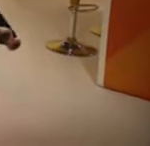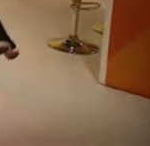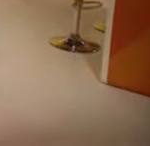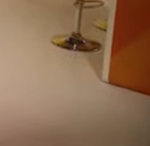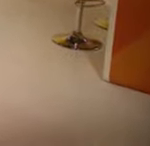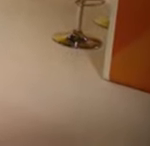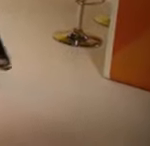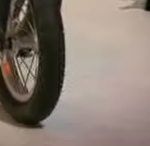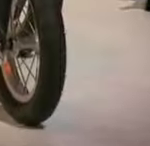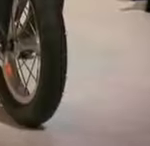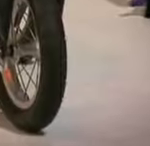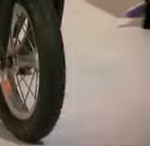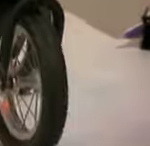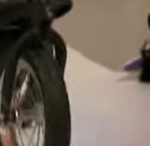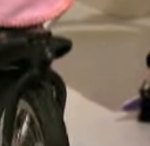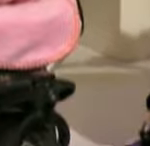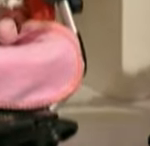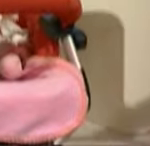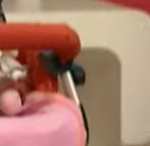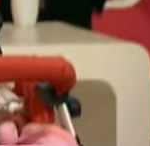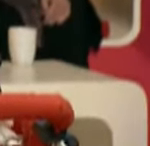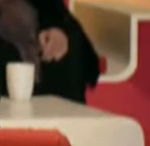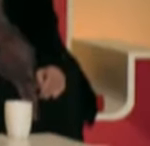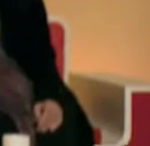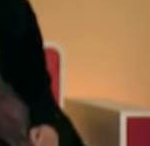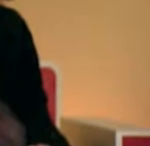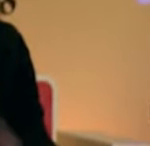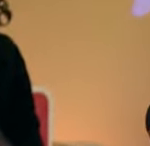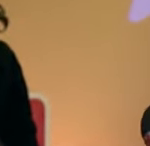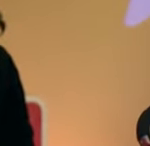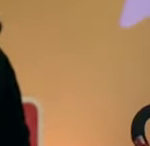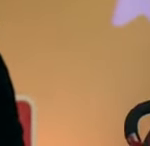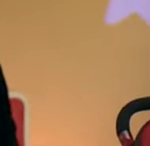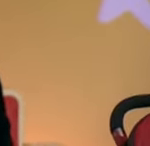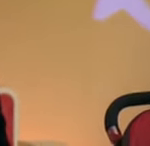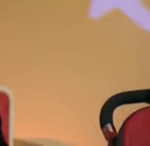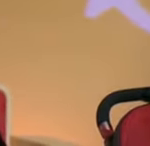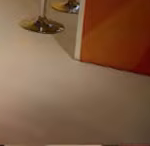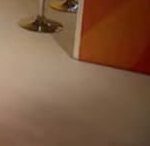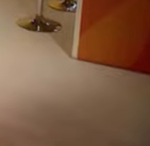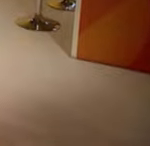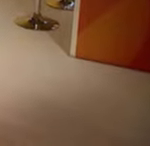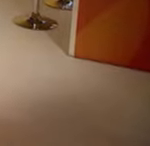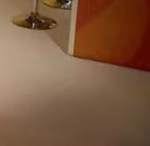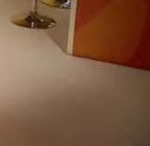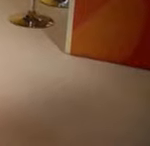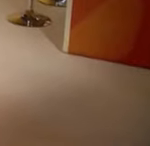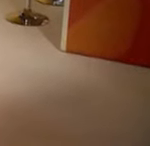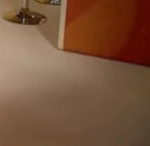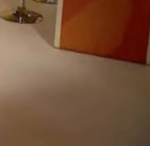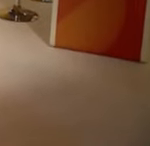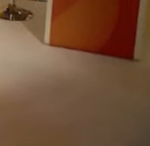a krásně se narovnáme, druhá noha, hop a to je hezký, tak a dáme